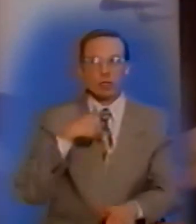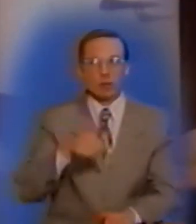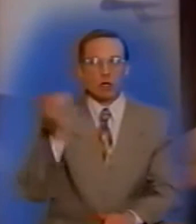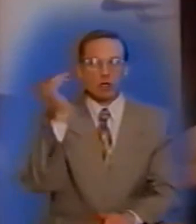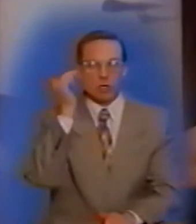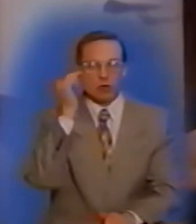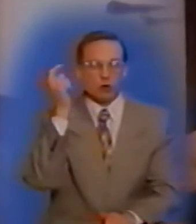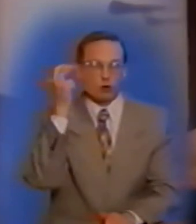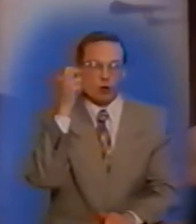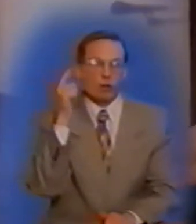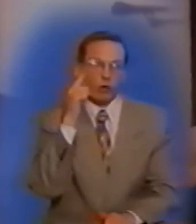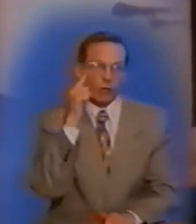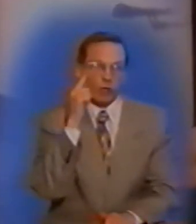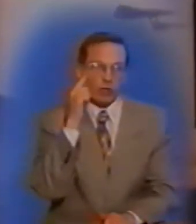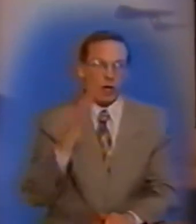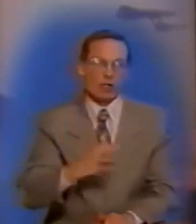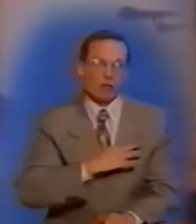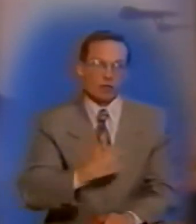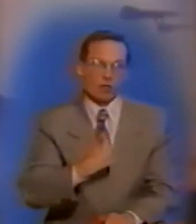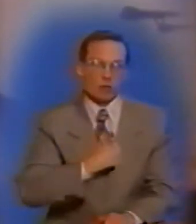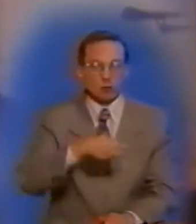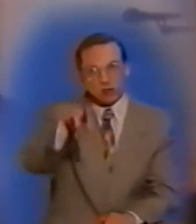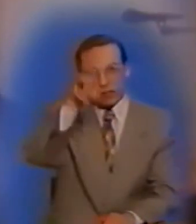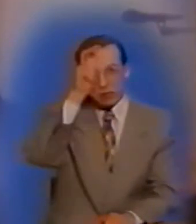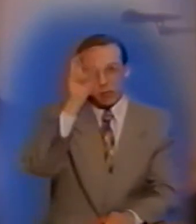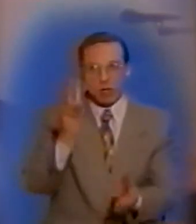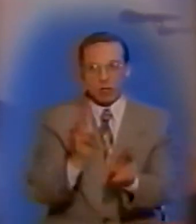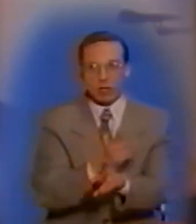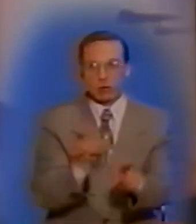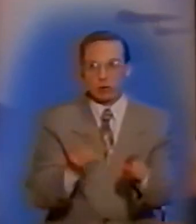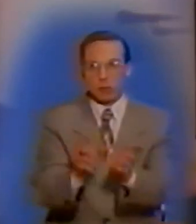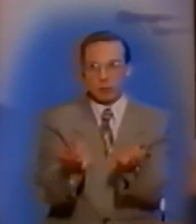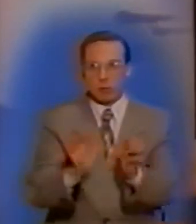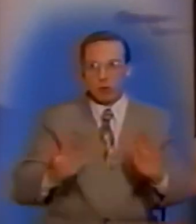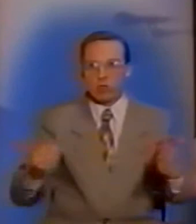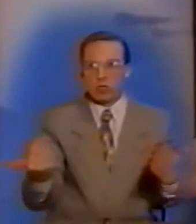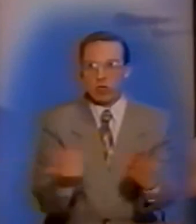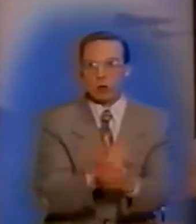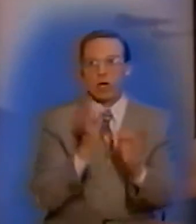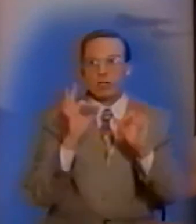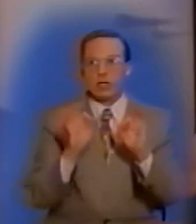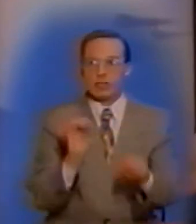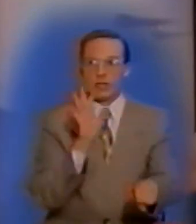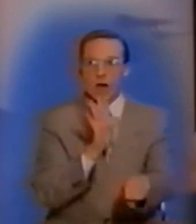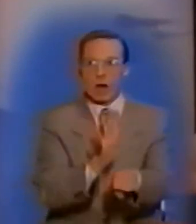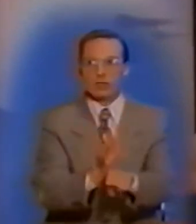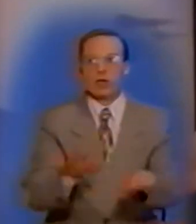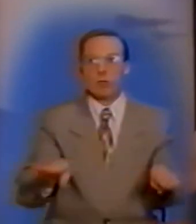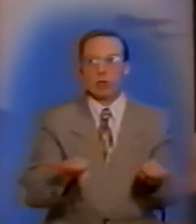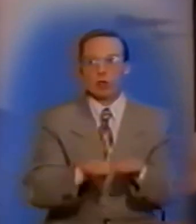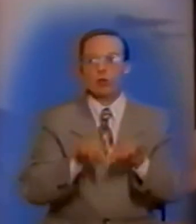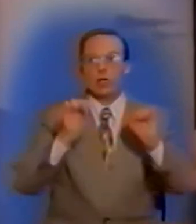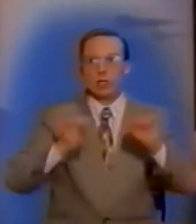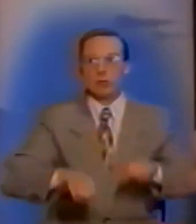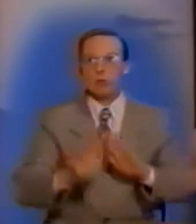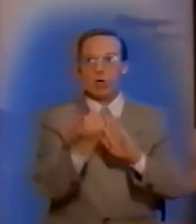šovė tokia mintis. Galbūt vis tik pas mus valstybėje irgi reikėtų priimti kokį tai naują teisės aktą, kaip lygių galimybių